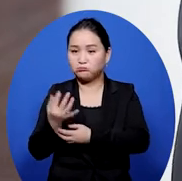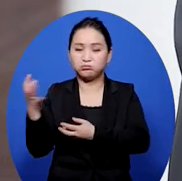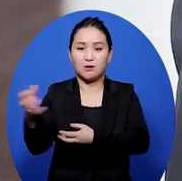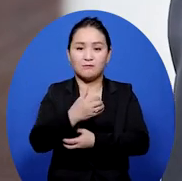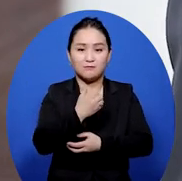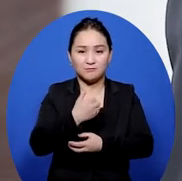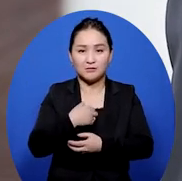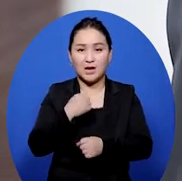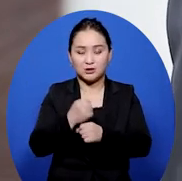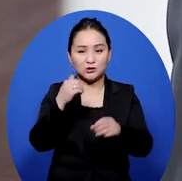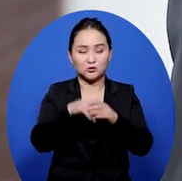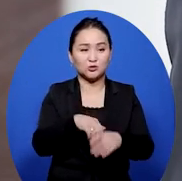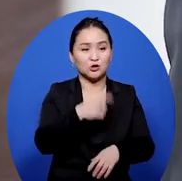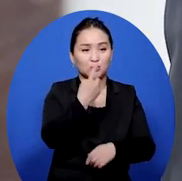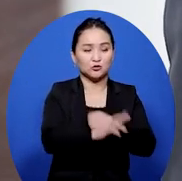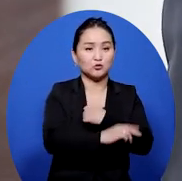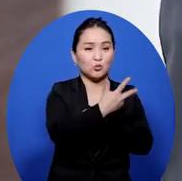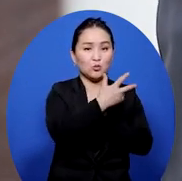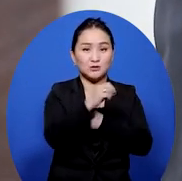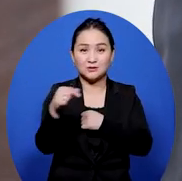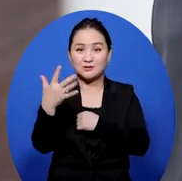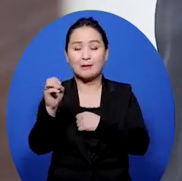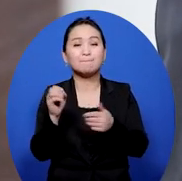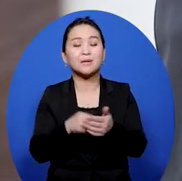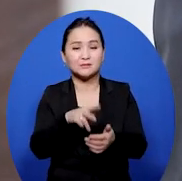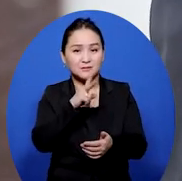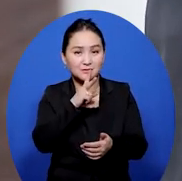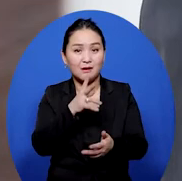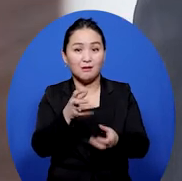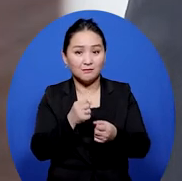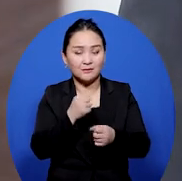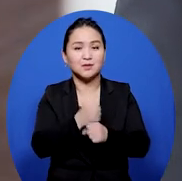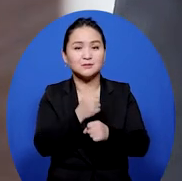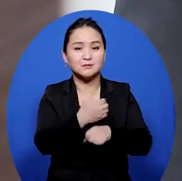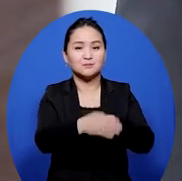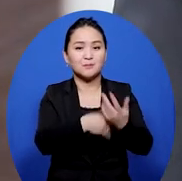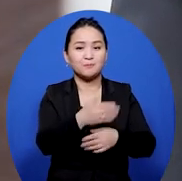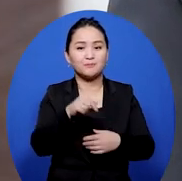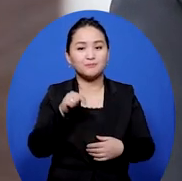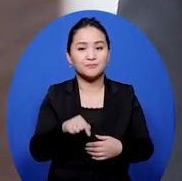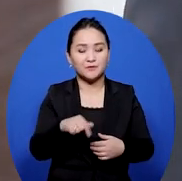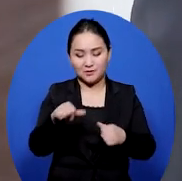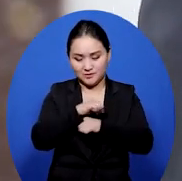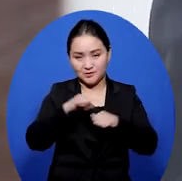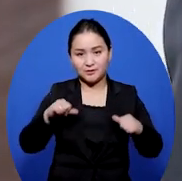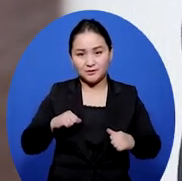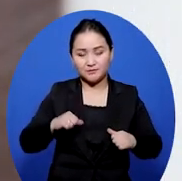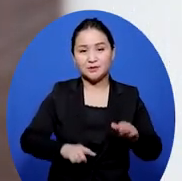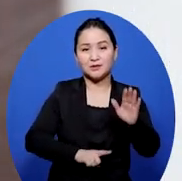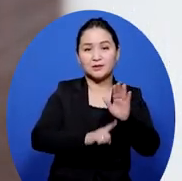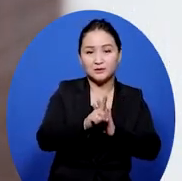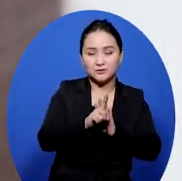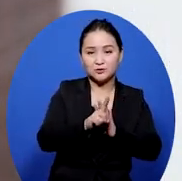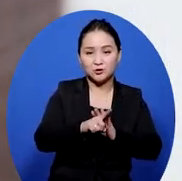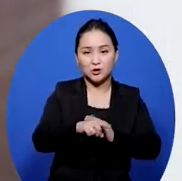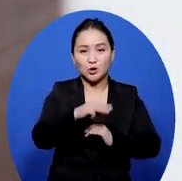хэмжээний 30-аас өдрийн 30-аас 50 мянган төгрөгийн цалин аваад за ингэж ажилласан. Тэгэхээр бол энэ иргэдийг ихний ээлжинд бол одоо